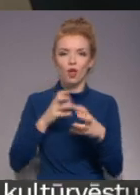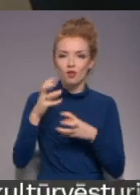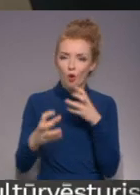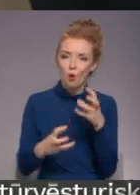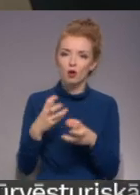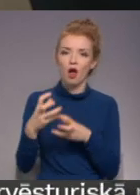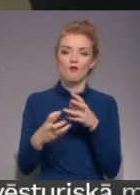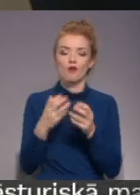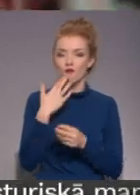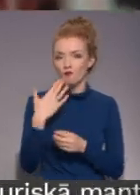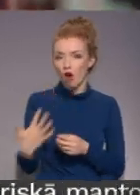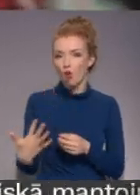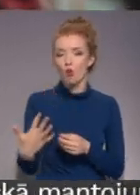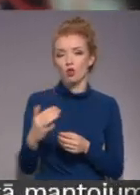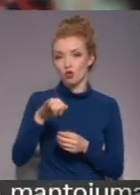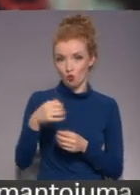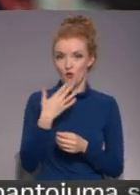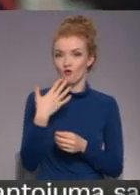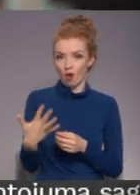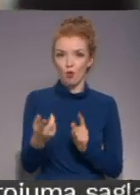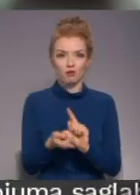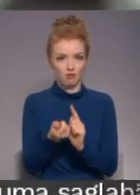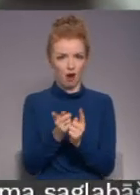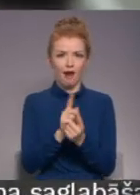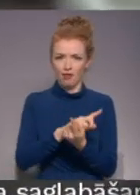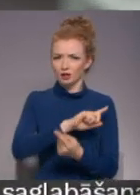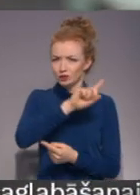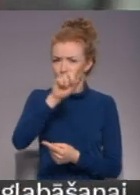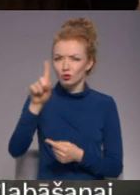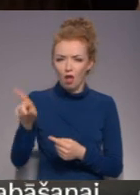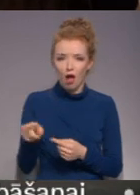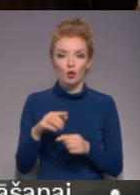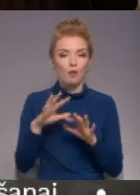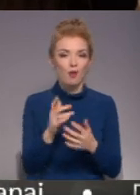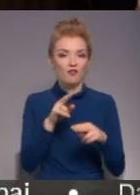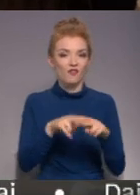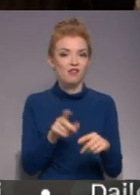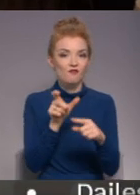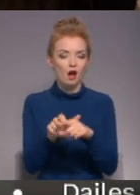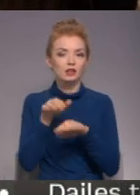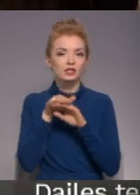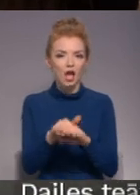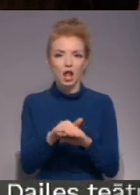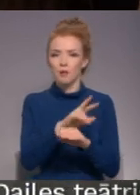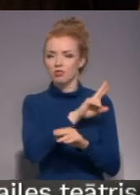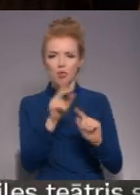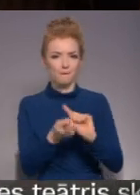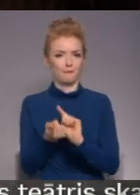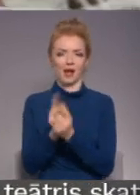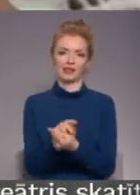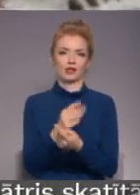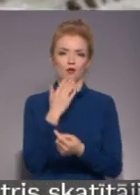geogrāfijai un valodai, jo valoda pati mainās nepārtraukti, bet vietvārds ir tas, kas saglabā negrozīt to